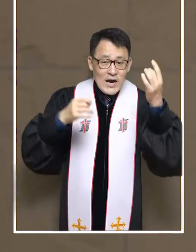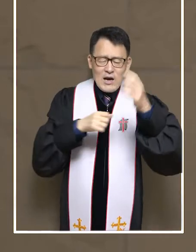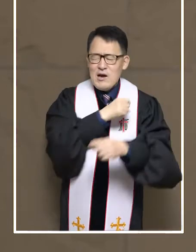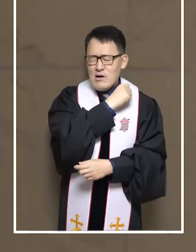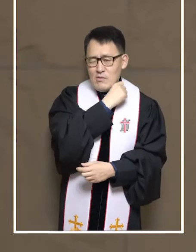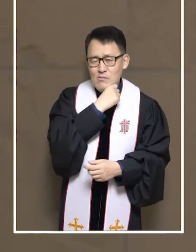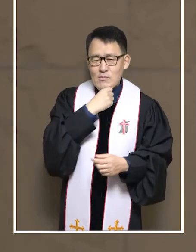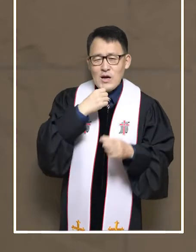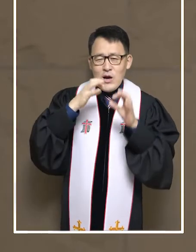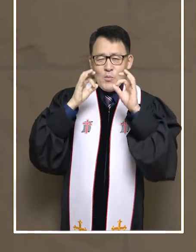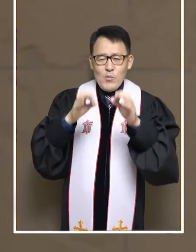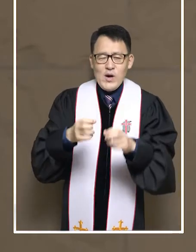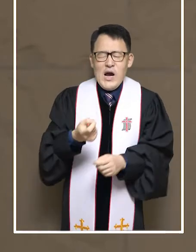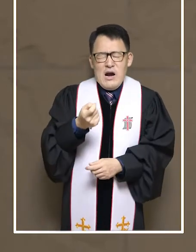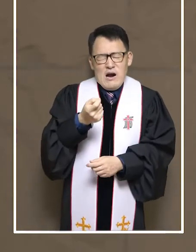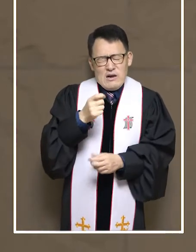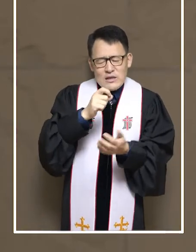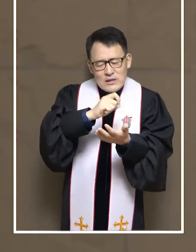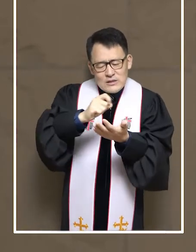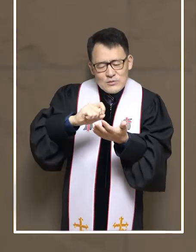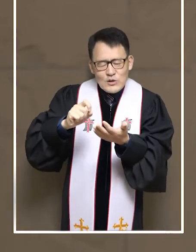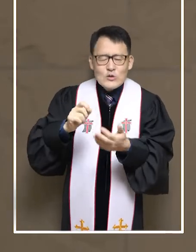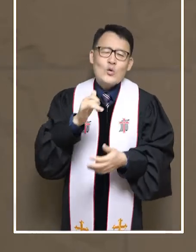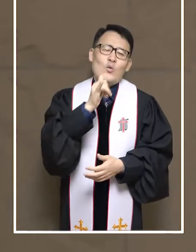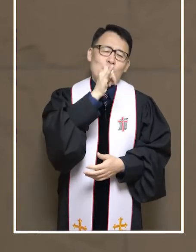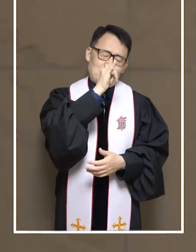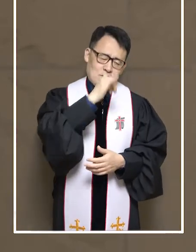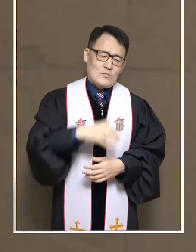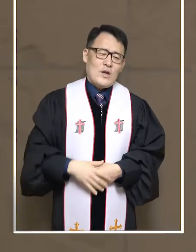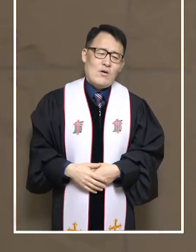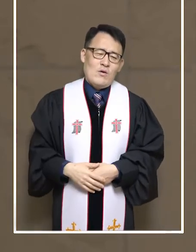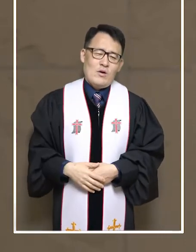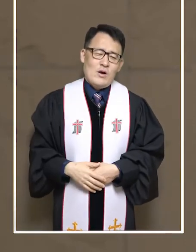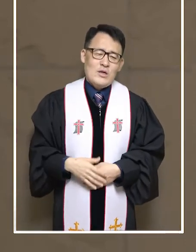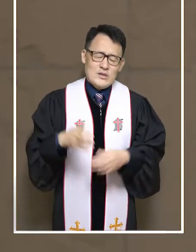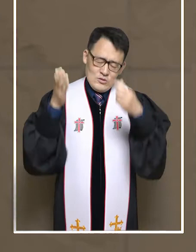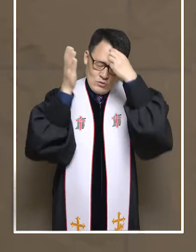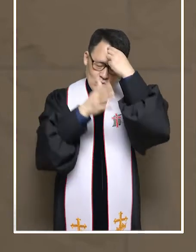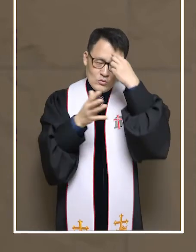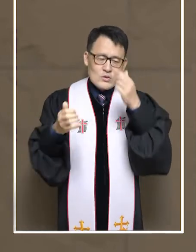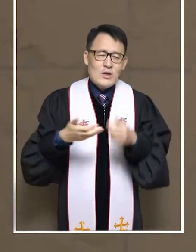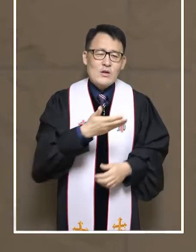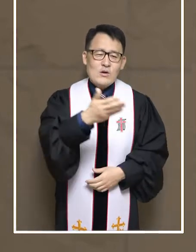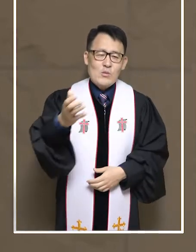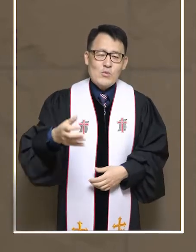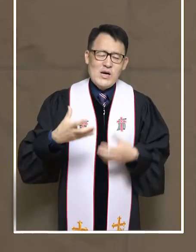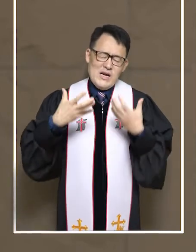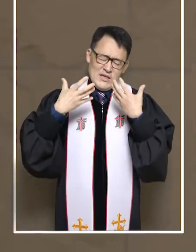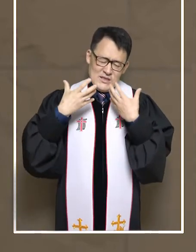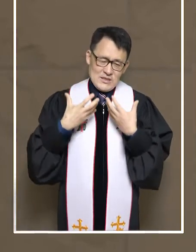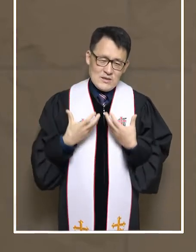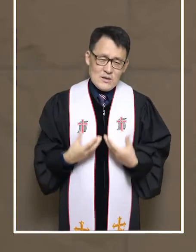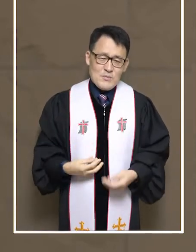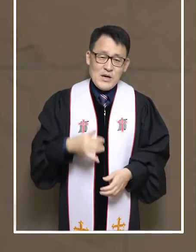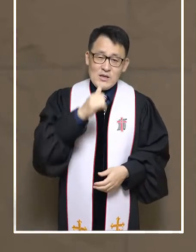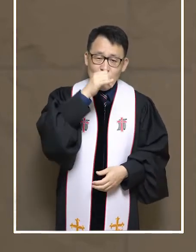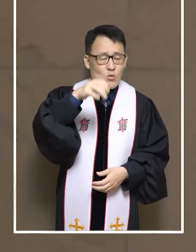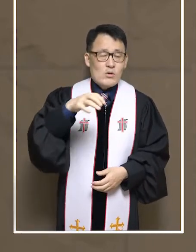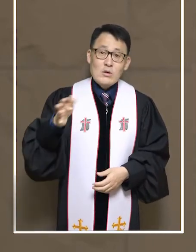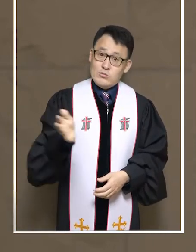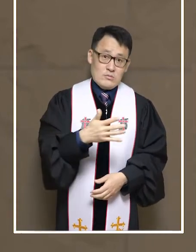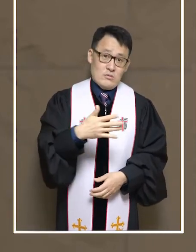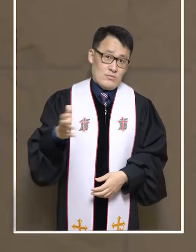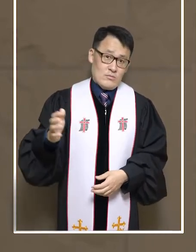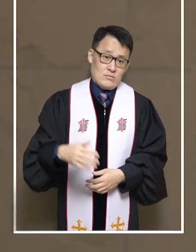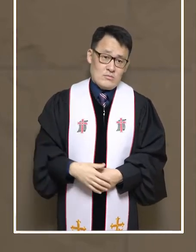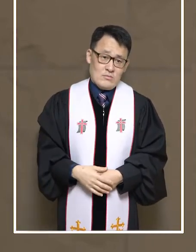황홀함과 희열을 맛보았노라고 적고 있습니다. 성도 여러분, 절망만